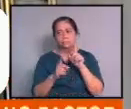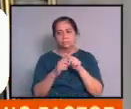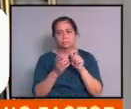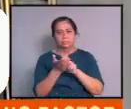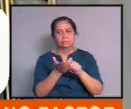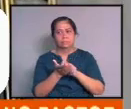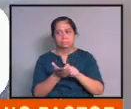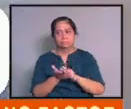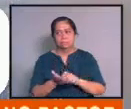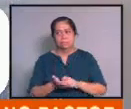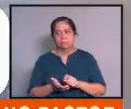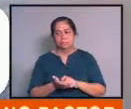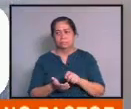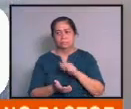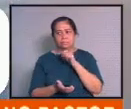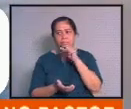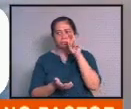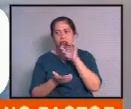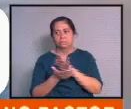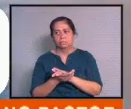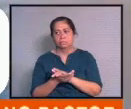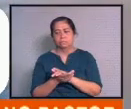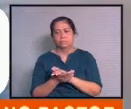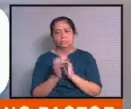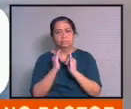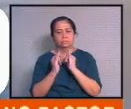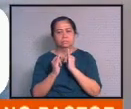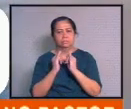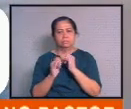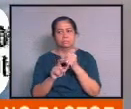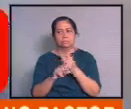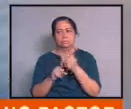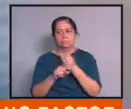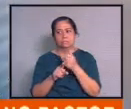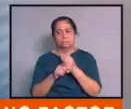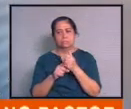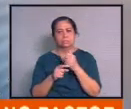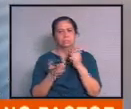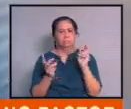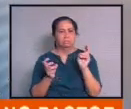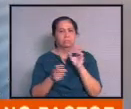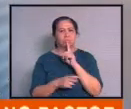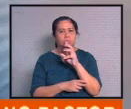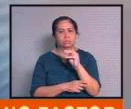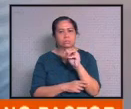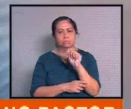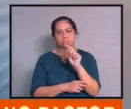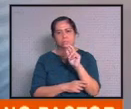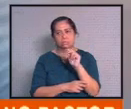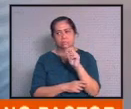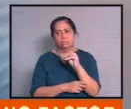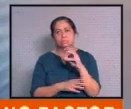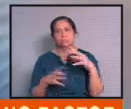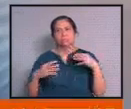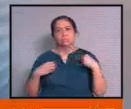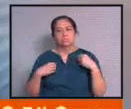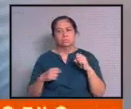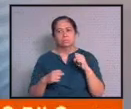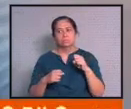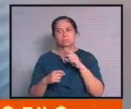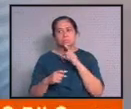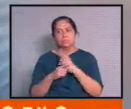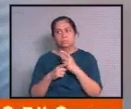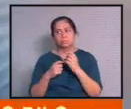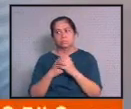isulat ito. Hindi maniniwala yung nag-interview sa kanya unless maltreatment yun. So napaamin siya. Sa totoo lang po,